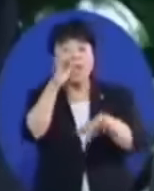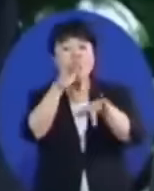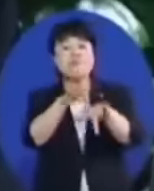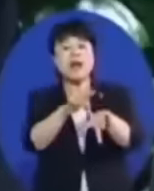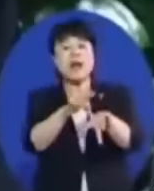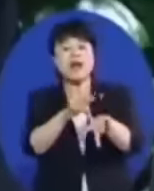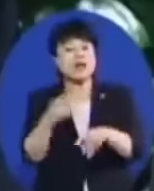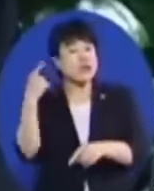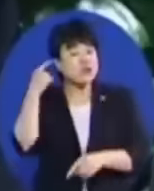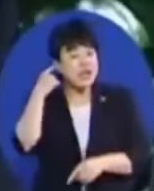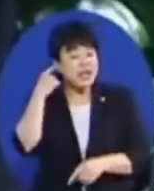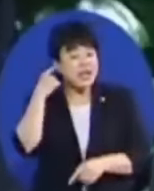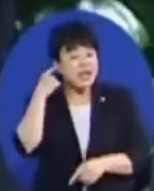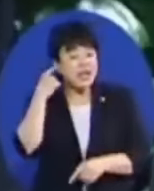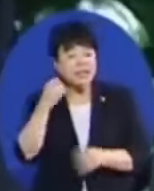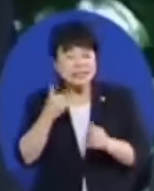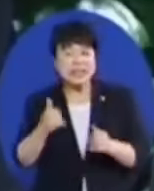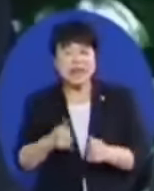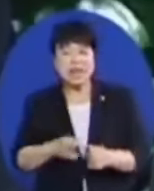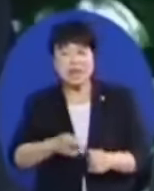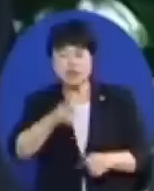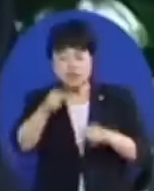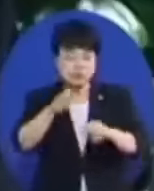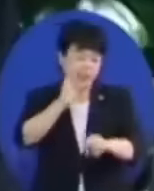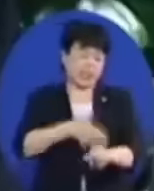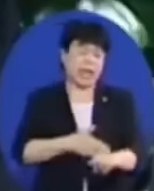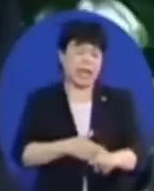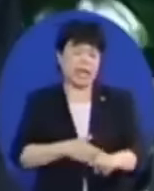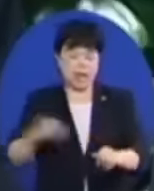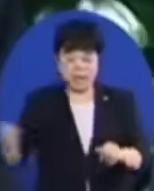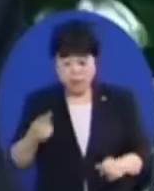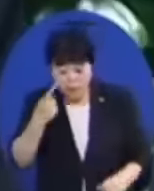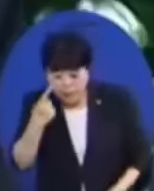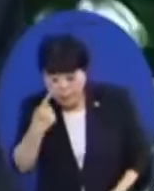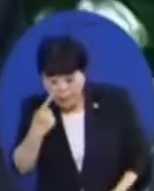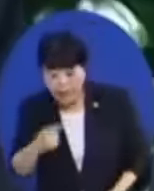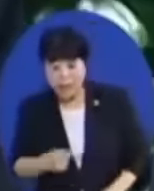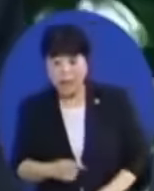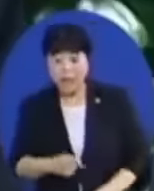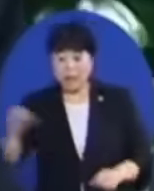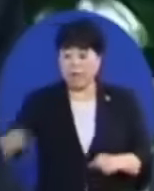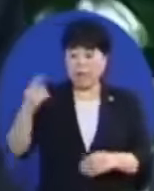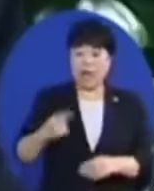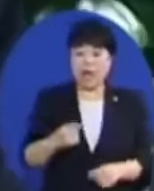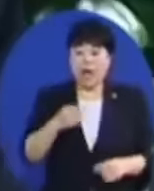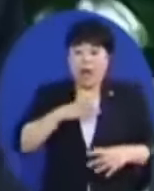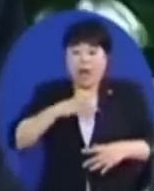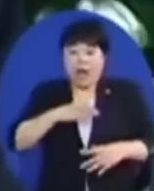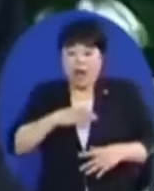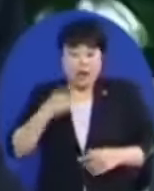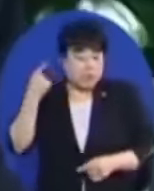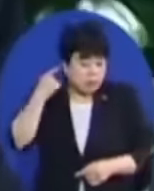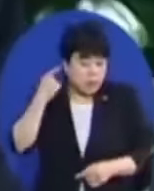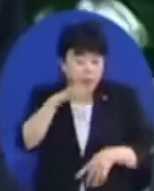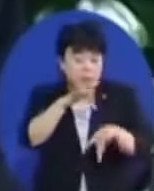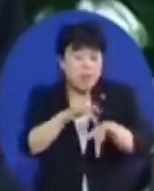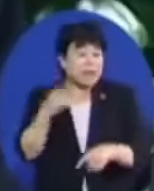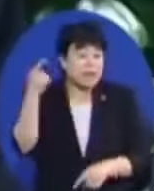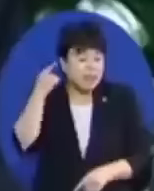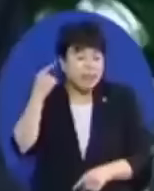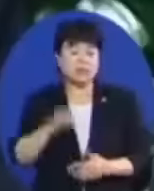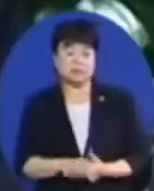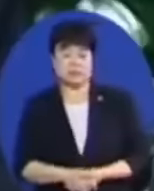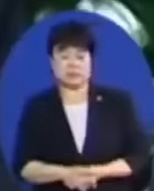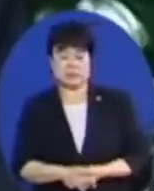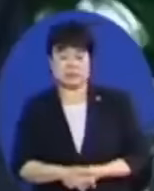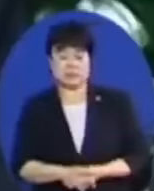그 기회에 대고 속삭였습니다. 너는 사람인데 물으로 못 걸어간다. 저 파도를 봐라. 저 바람을 봐라. 그 마귀가 시키는 대로 파도와 바람을